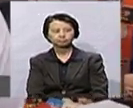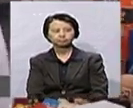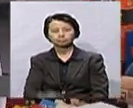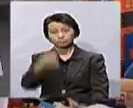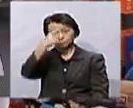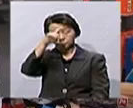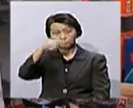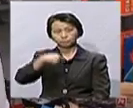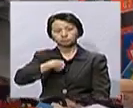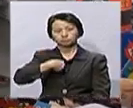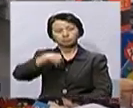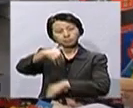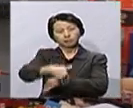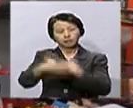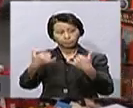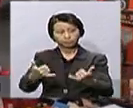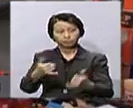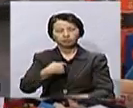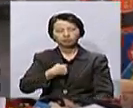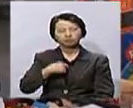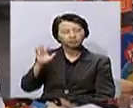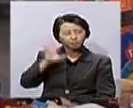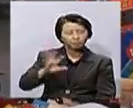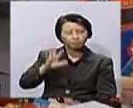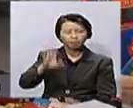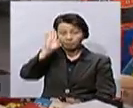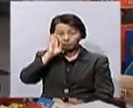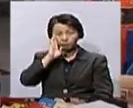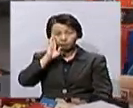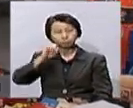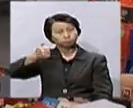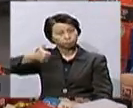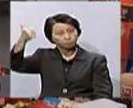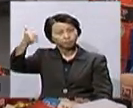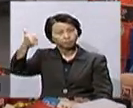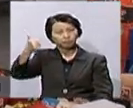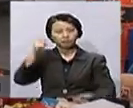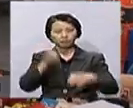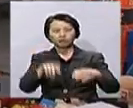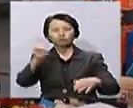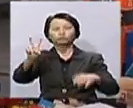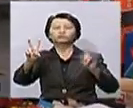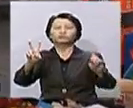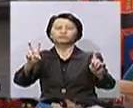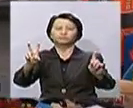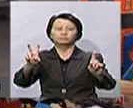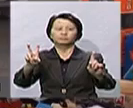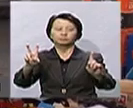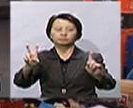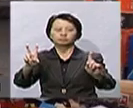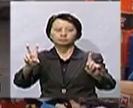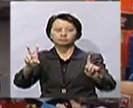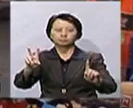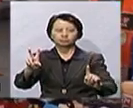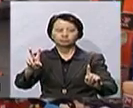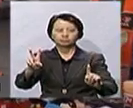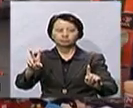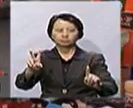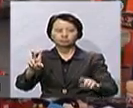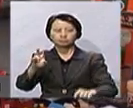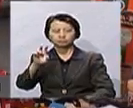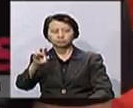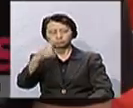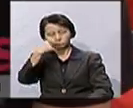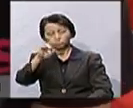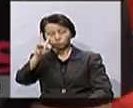Bagi saya untuk malam ni, saya predik Belgium akan menang dengan jaringan 2-1 yang akan skor Lukaku untuk